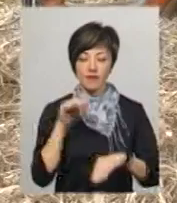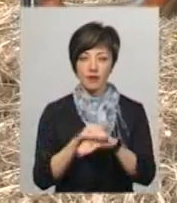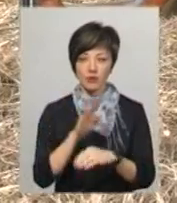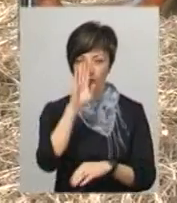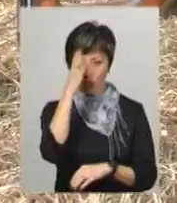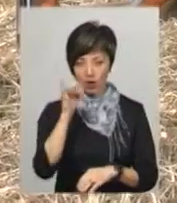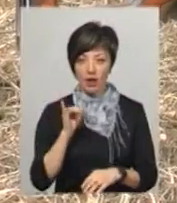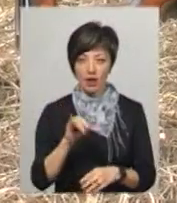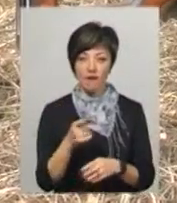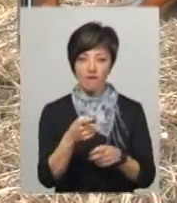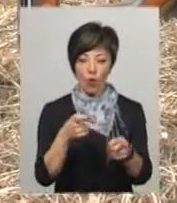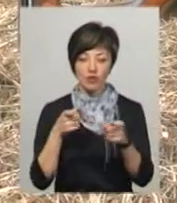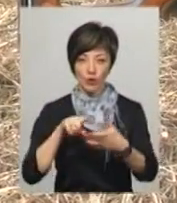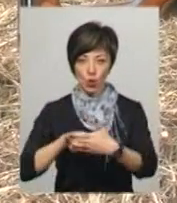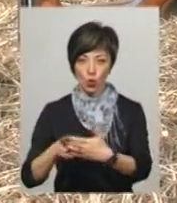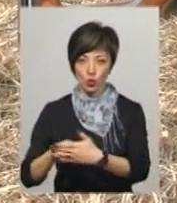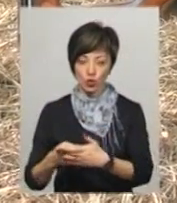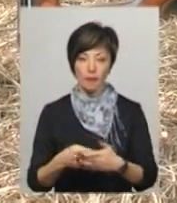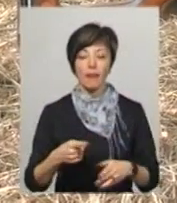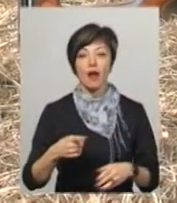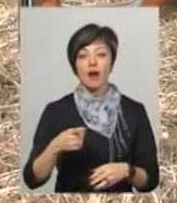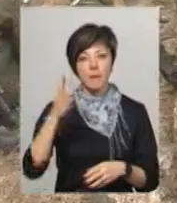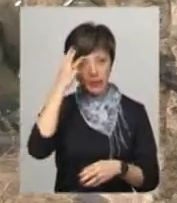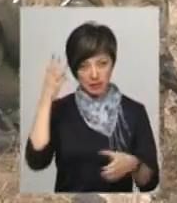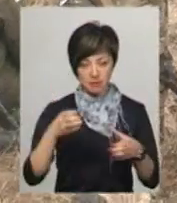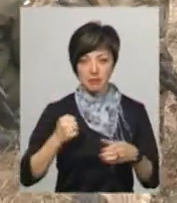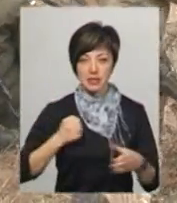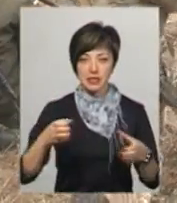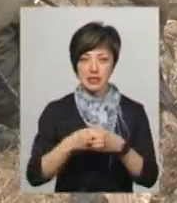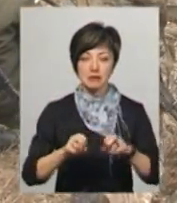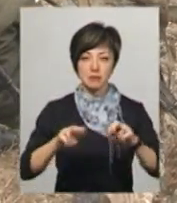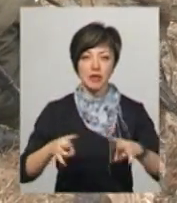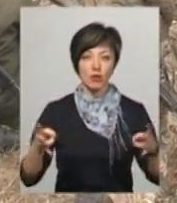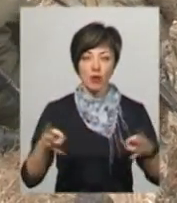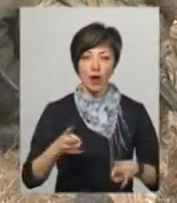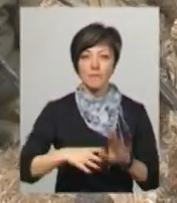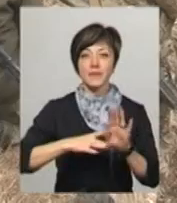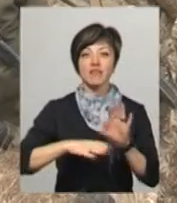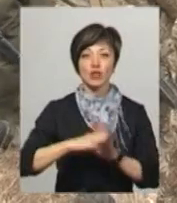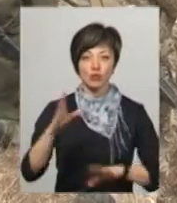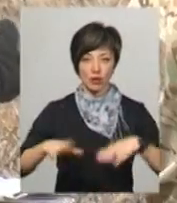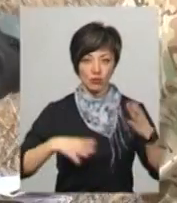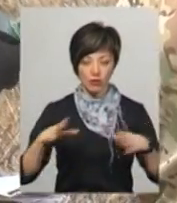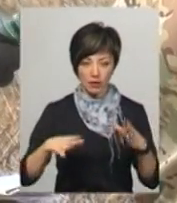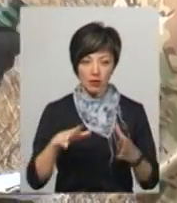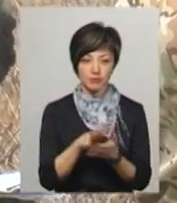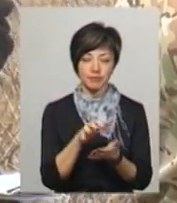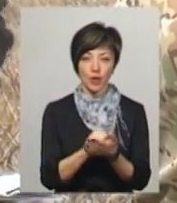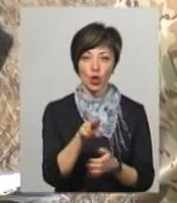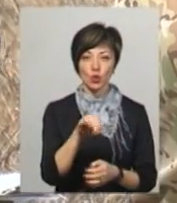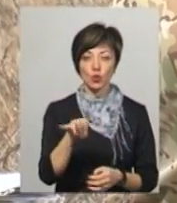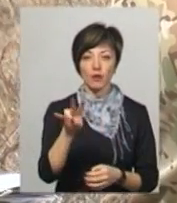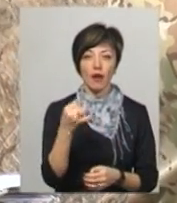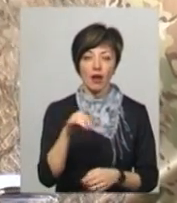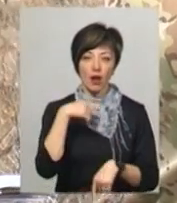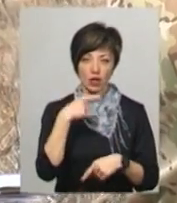та вогневих точок. Під час них хмельницькі бійці сил спеціальних операцій підсвіщують бойовий вишкіл. Військовослужбовець із позивним «Дунай» каже,